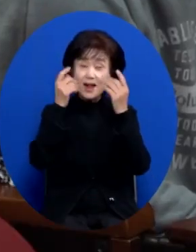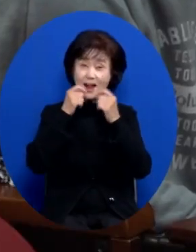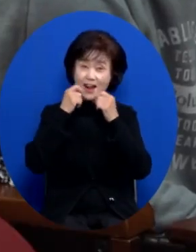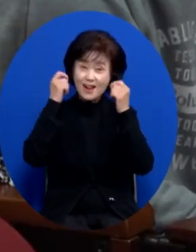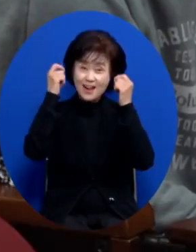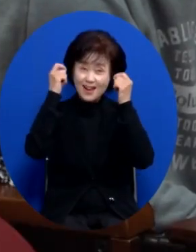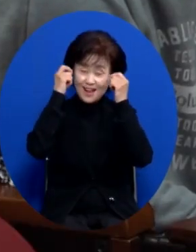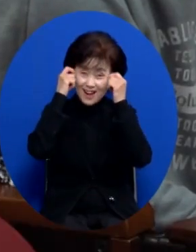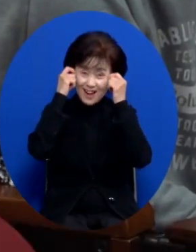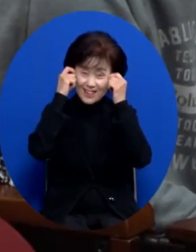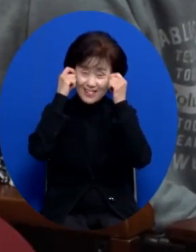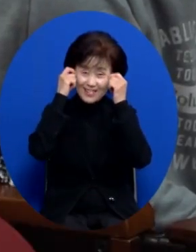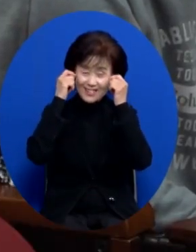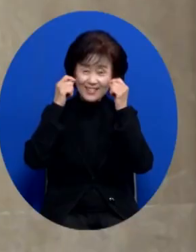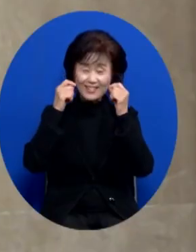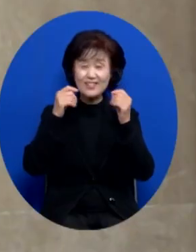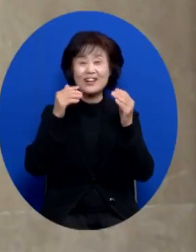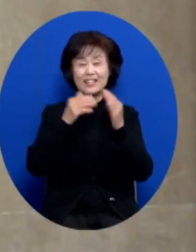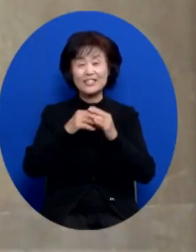마음으로 돌아갔습니다.